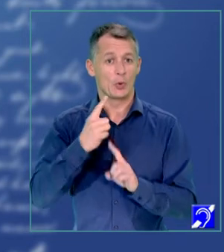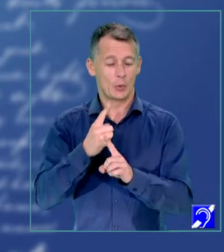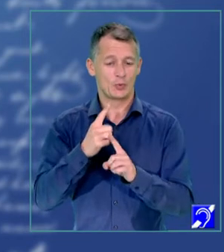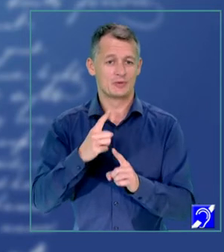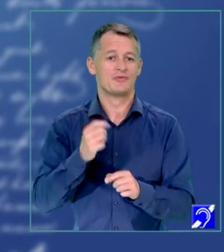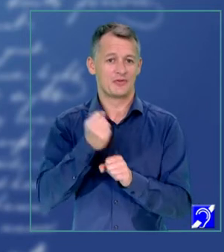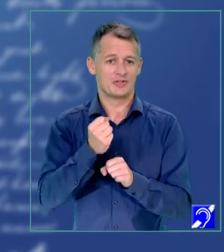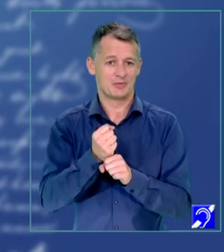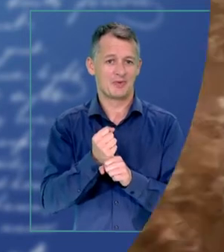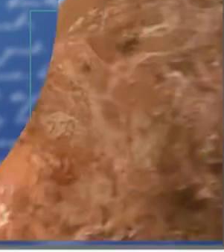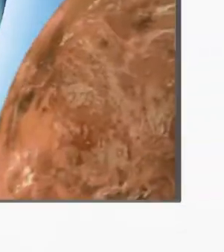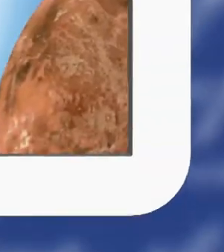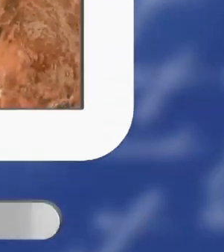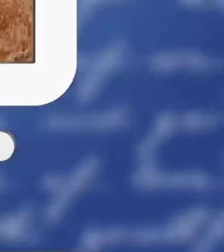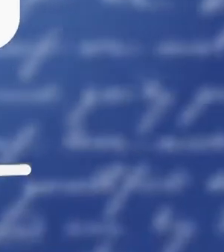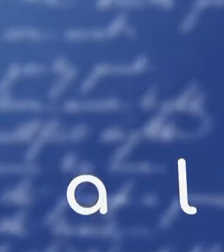algebră succesul